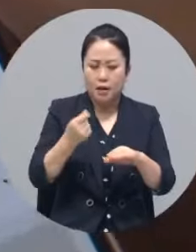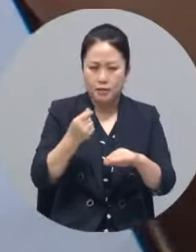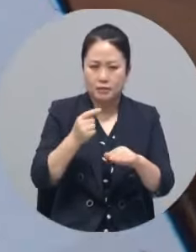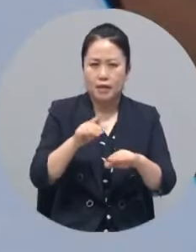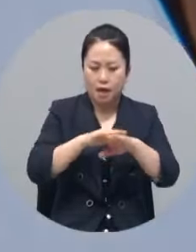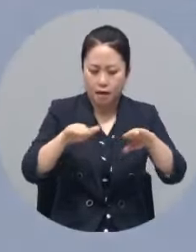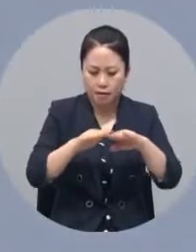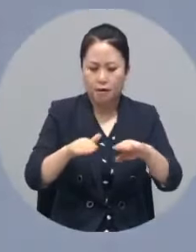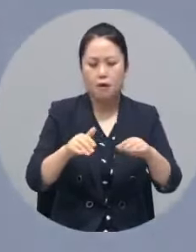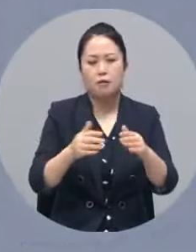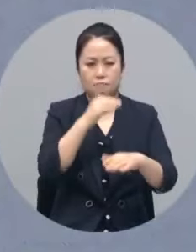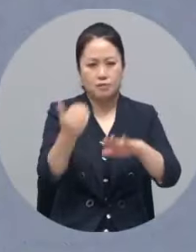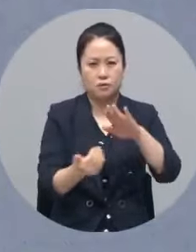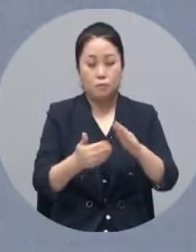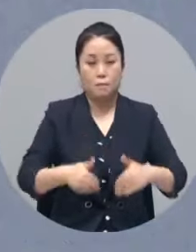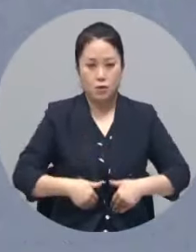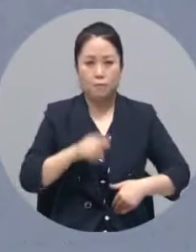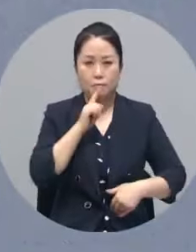지적했습니다 MBC 뉴스 조민